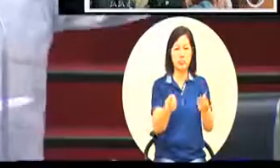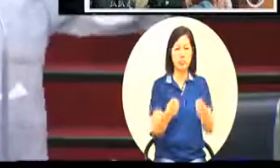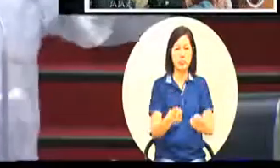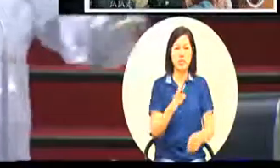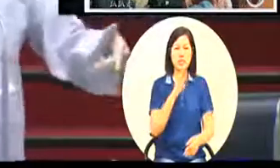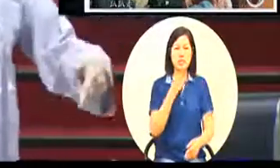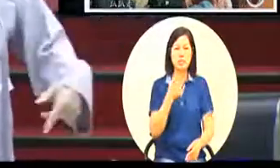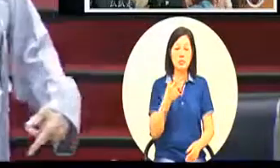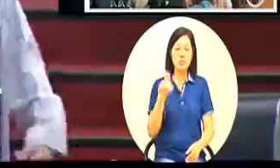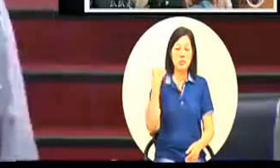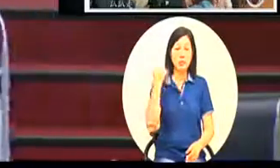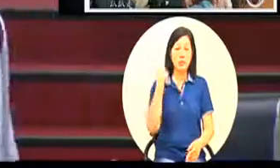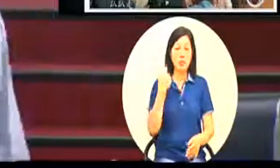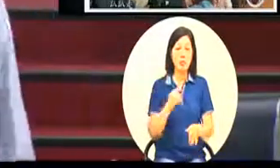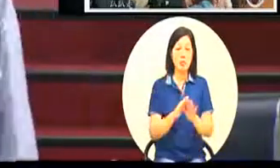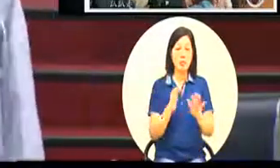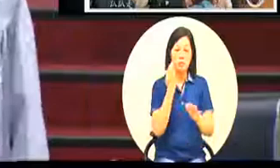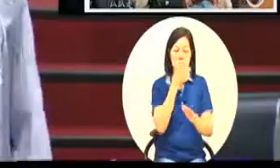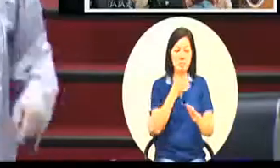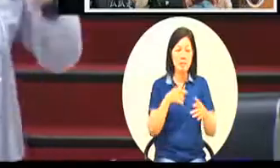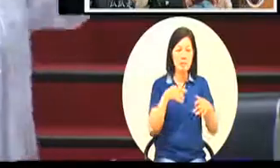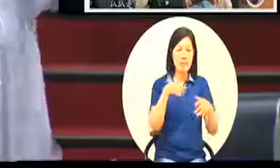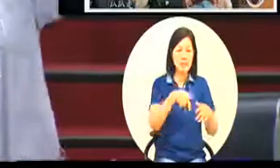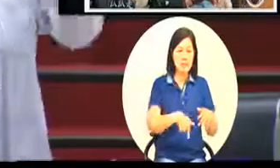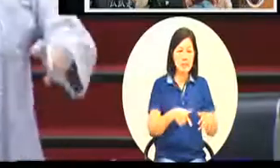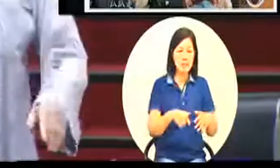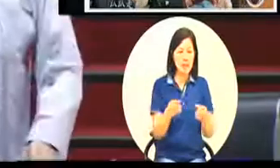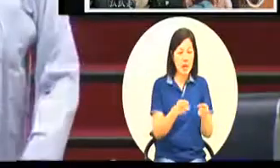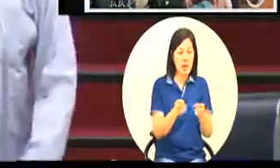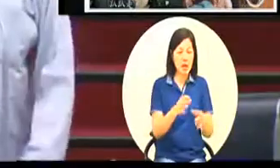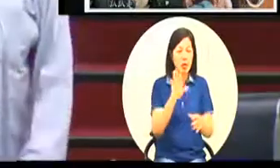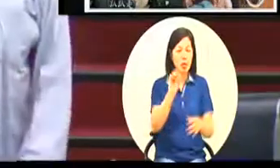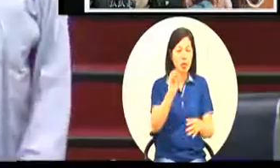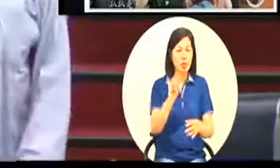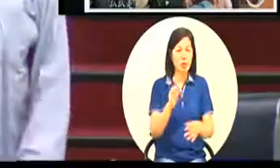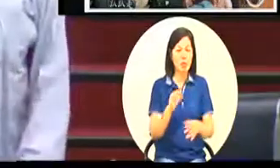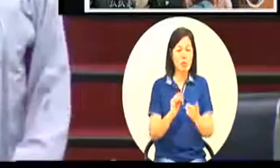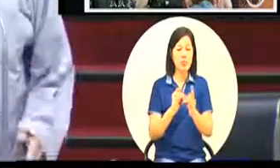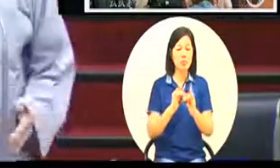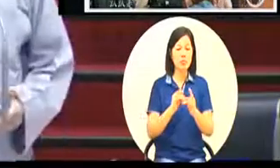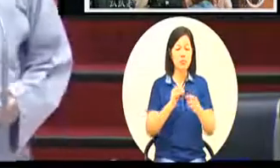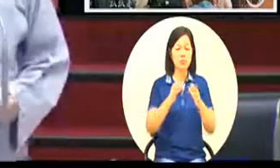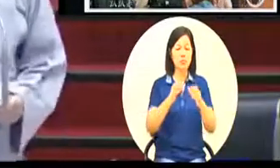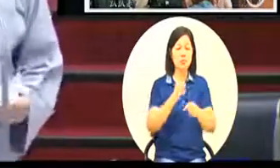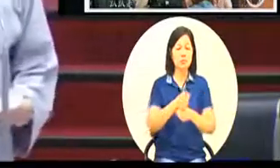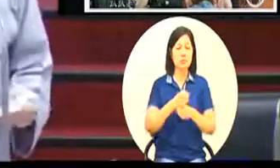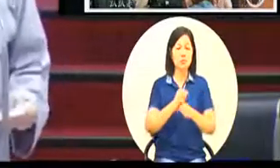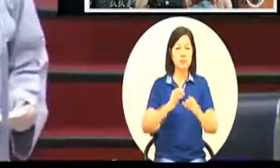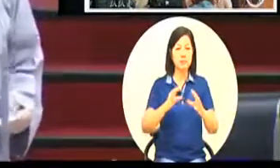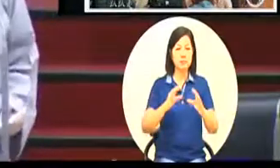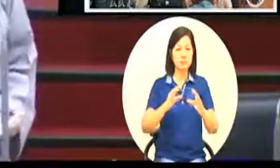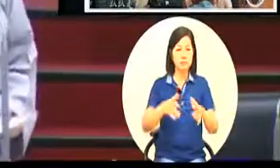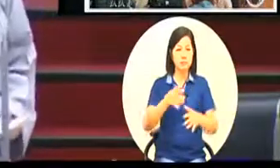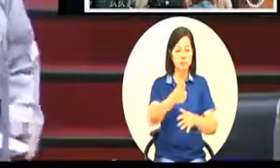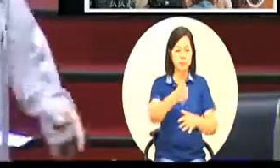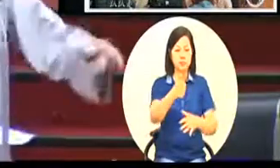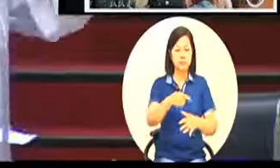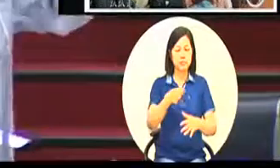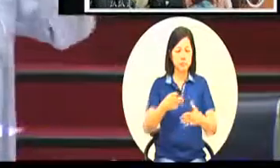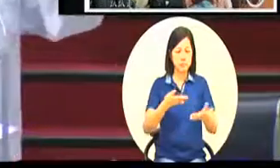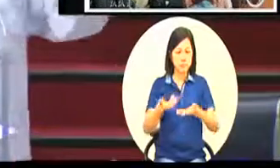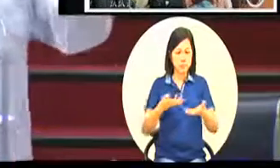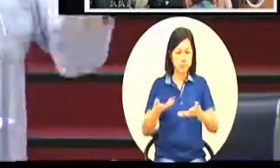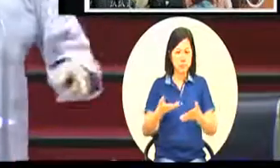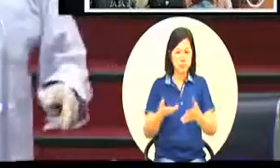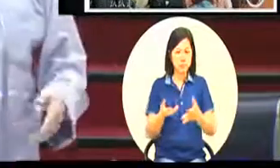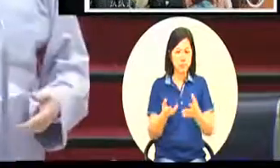后尾门后，我拢如咧咧讲情？啊，那安尼就是故意咧要甲马英九切案，一日拢总互伊无代志，阿扁也